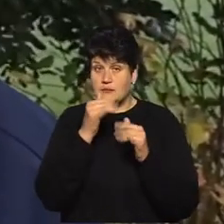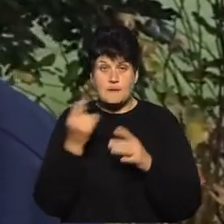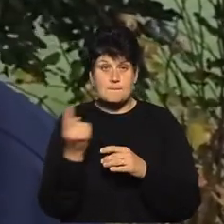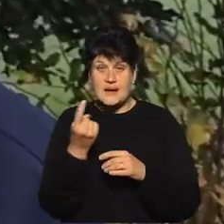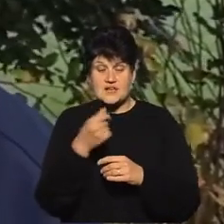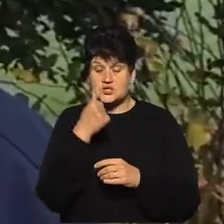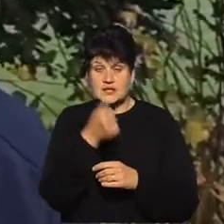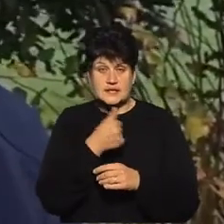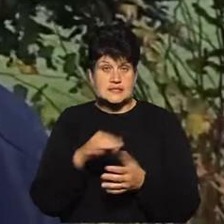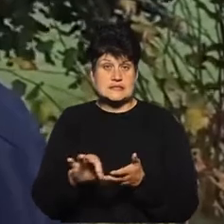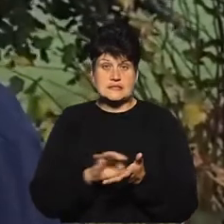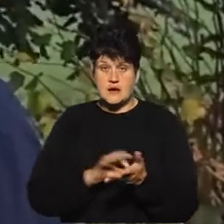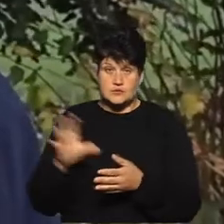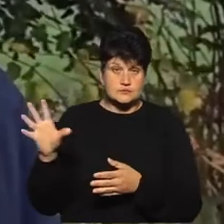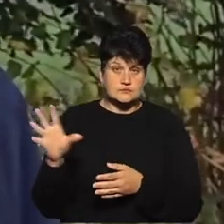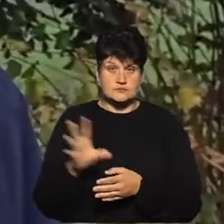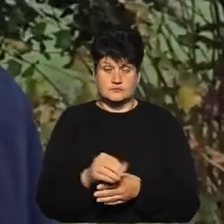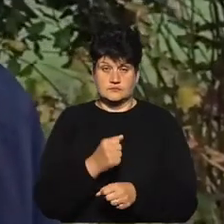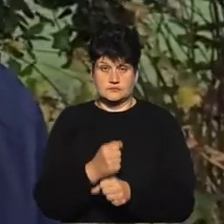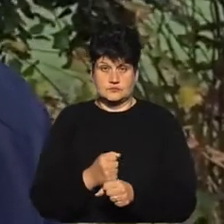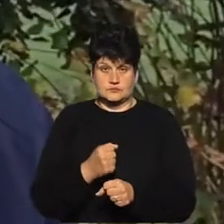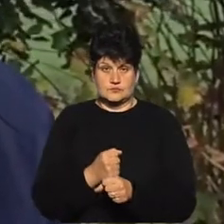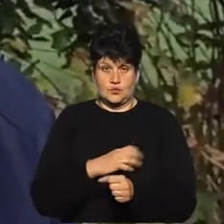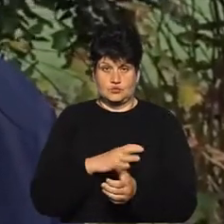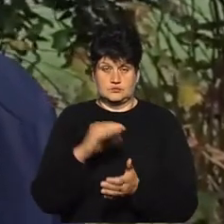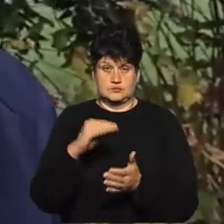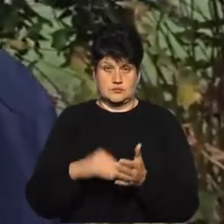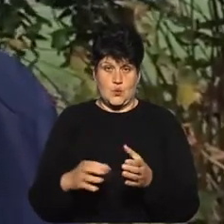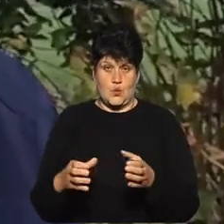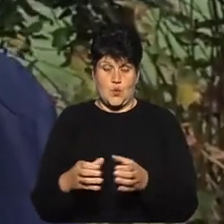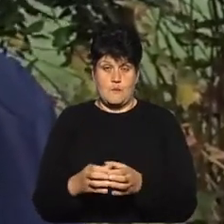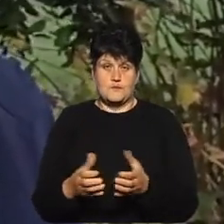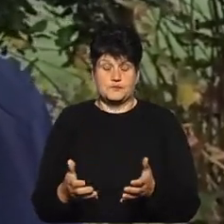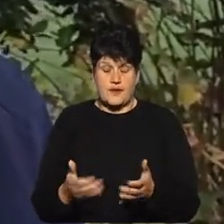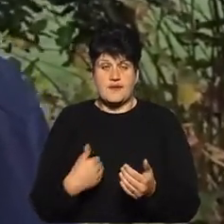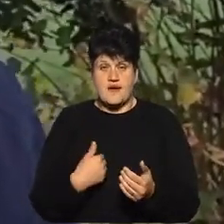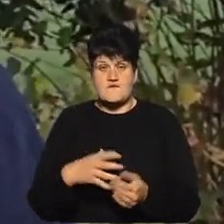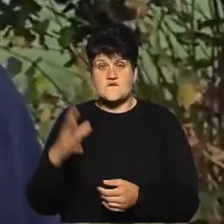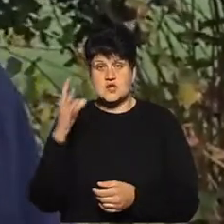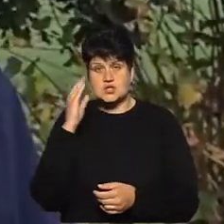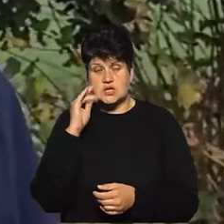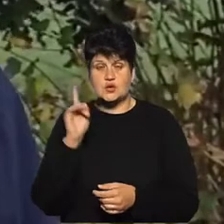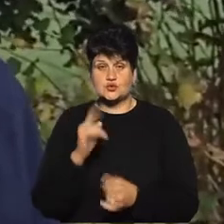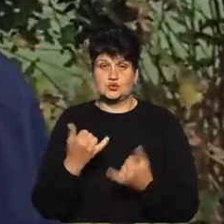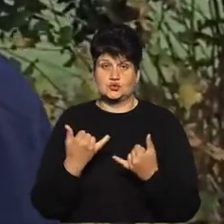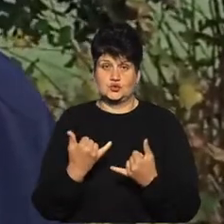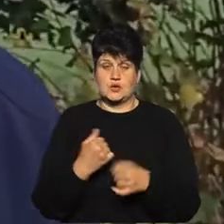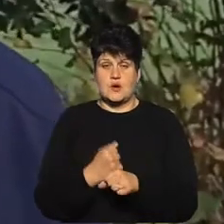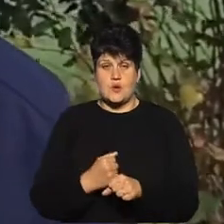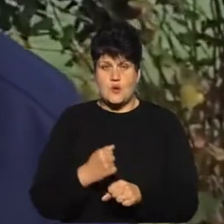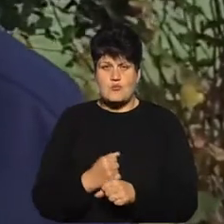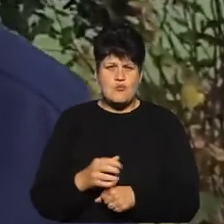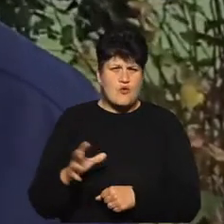громади відреагувати на всі ті виклики, які були покладені на громаду. Але я вважаю, що на сьогодні ми робимо